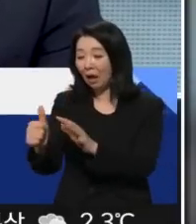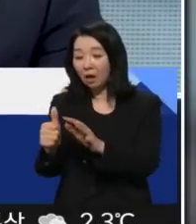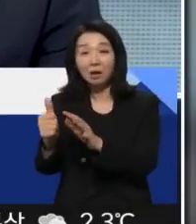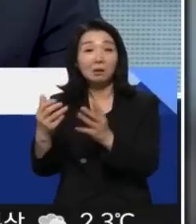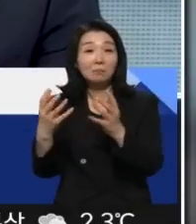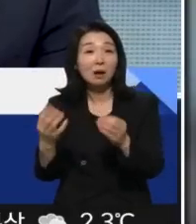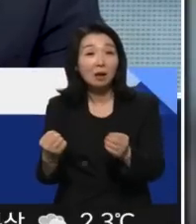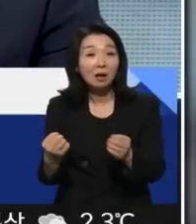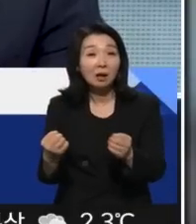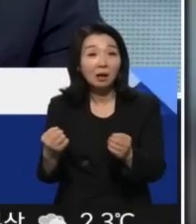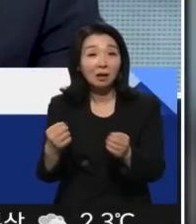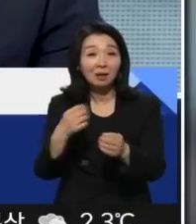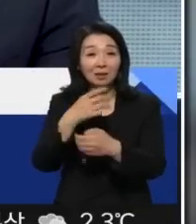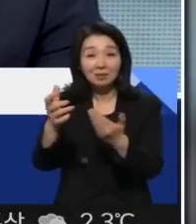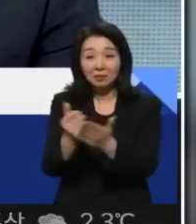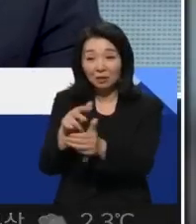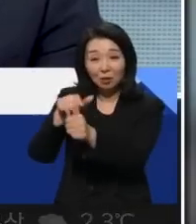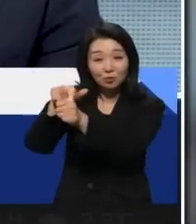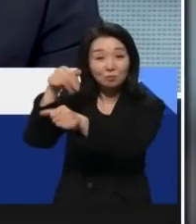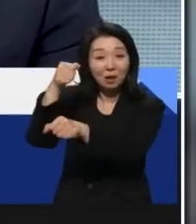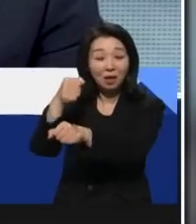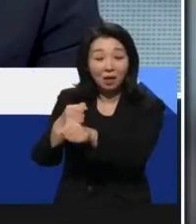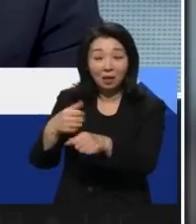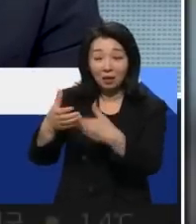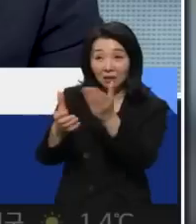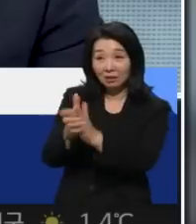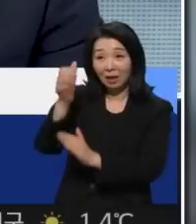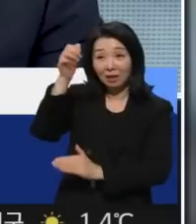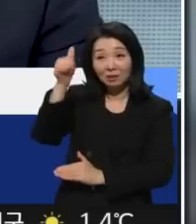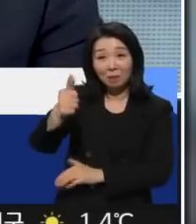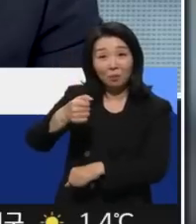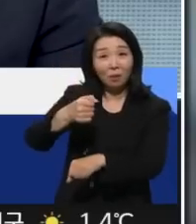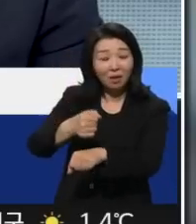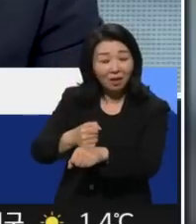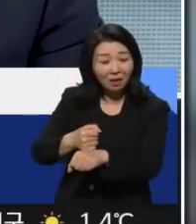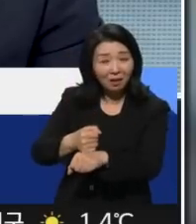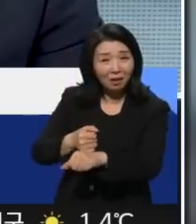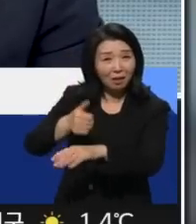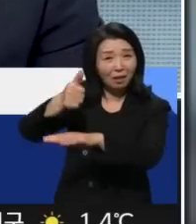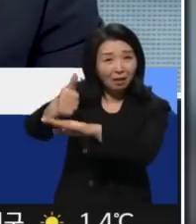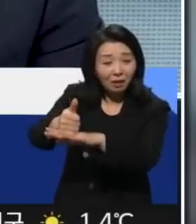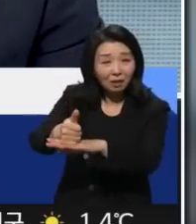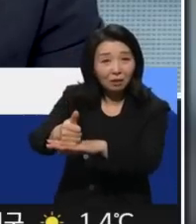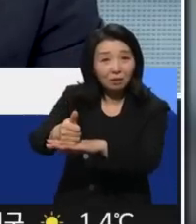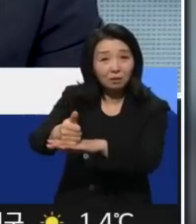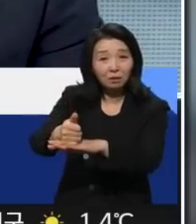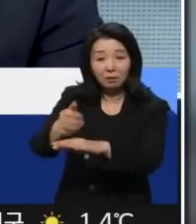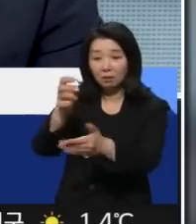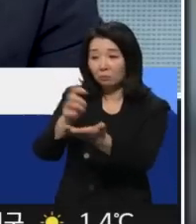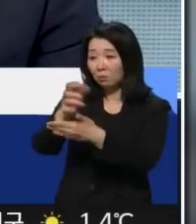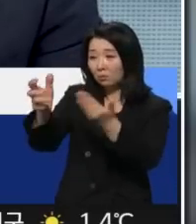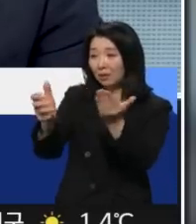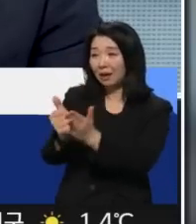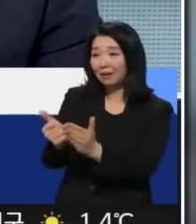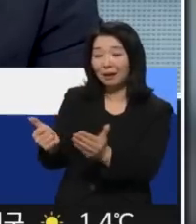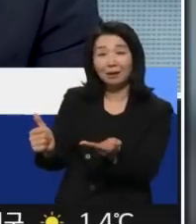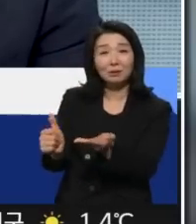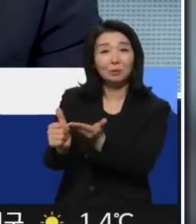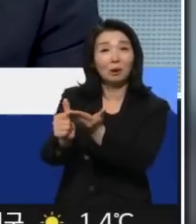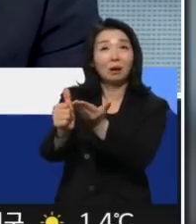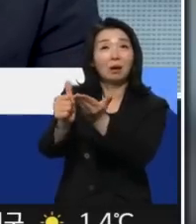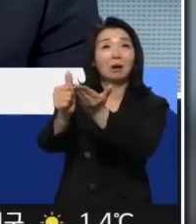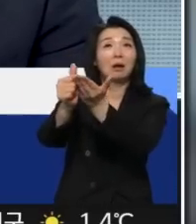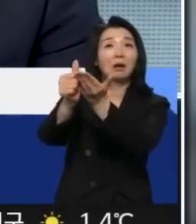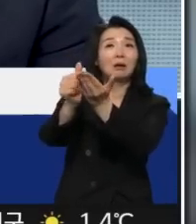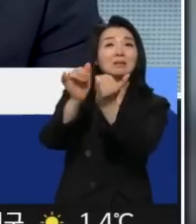그렇지만 전당대회에 출마해서 당대표 자리를 노린다. 이것은 네. 한동훈 장관을 키워주는 네.